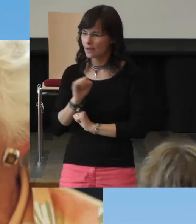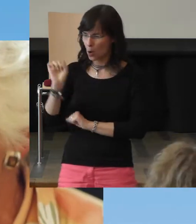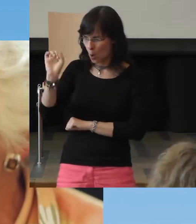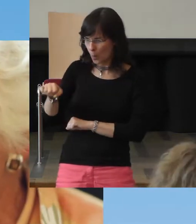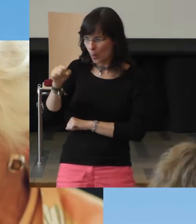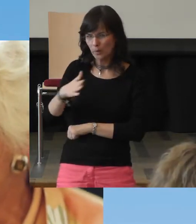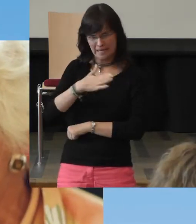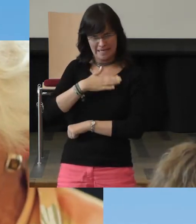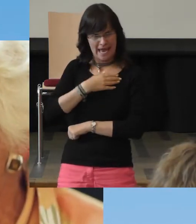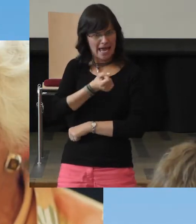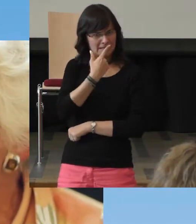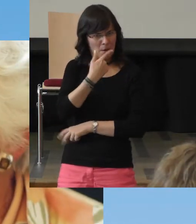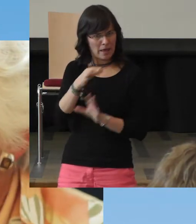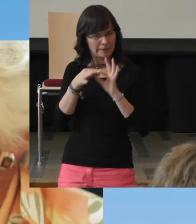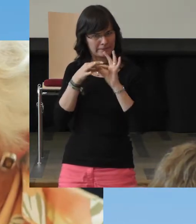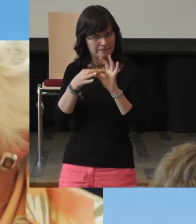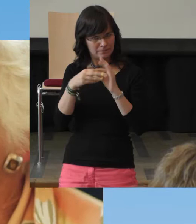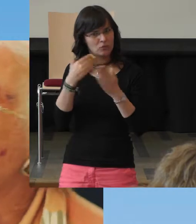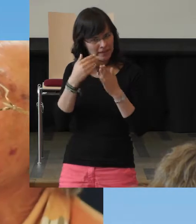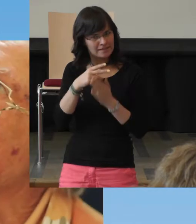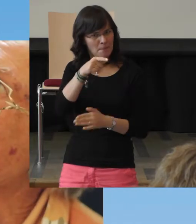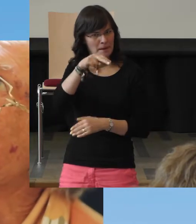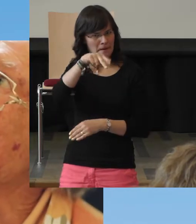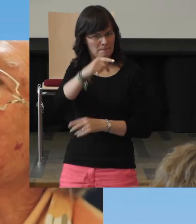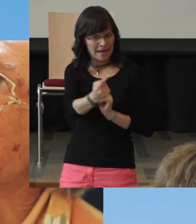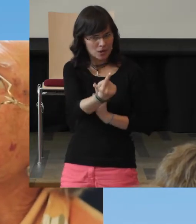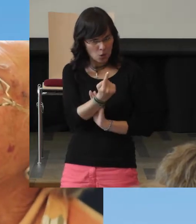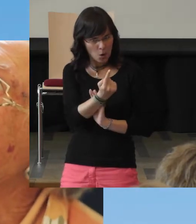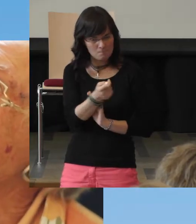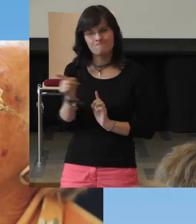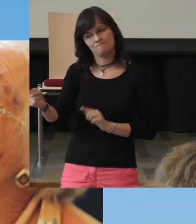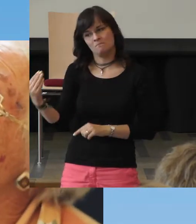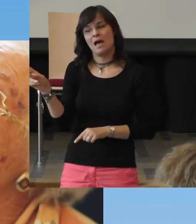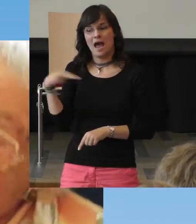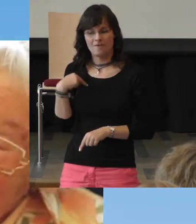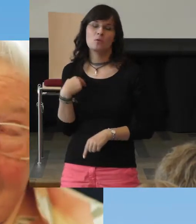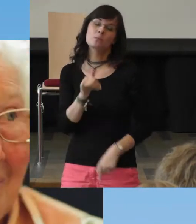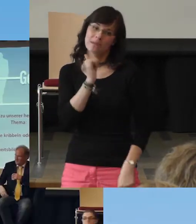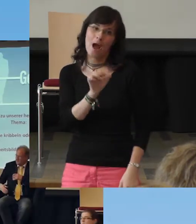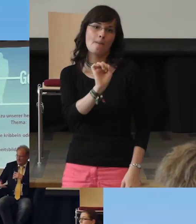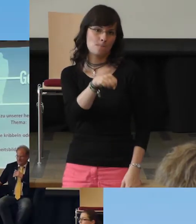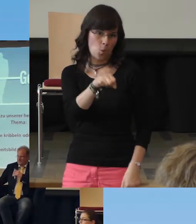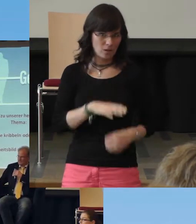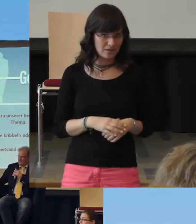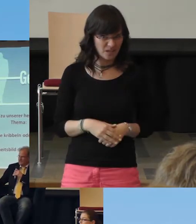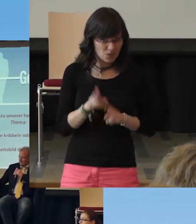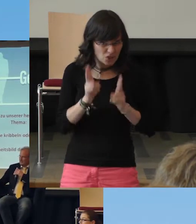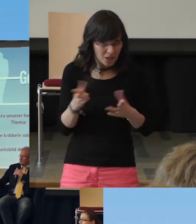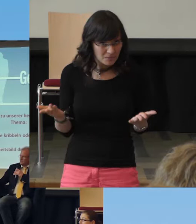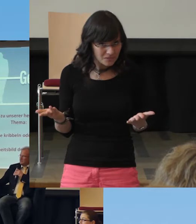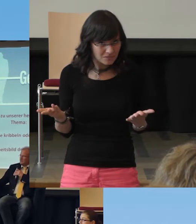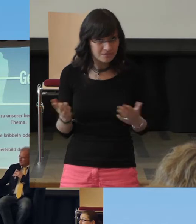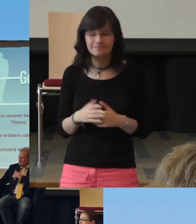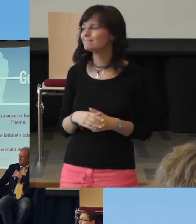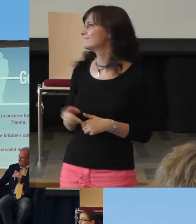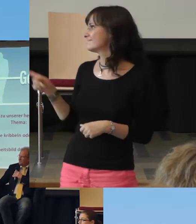dass es von Herzmedikamenten kommt und er hat gesagt das ist durchaus möglich ist das durchaus möglich das Thema hat man